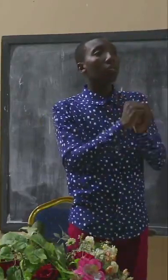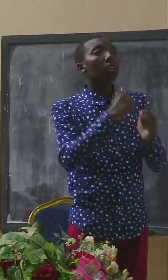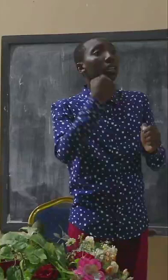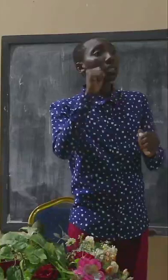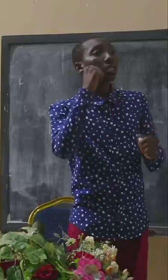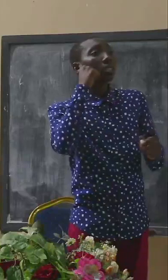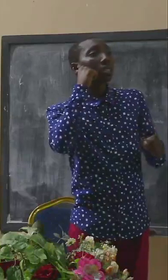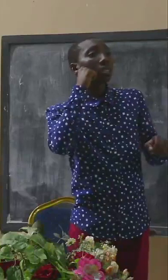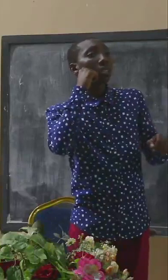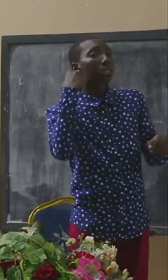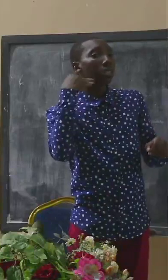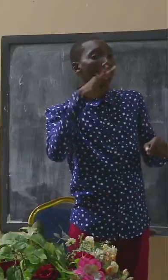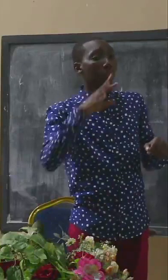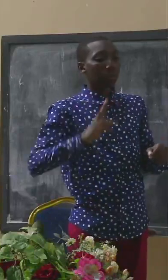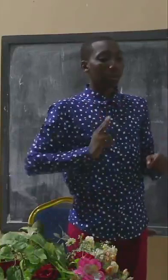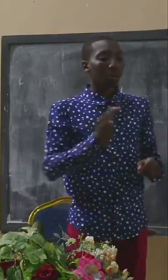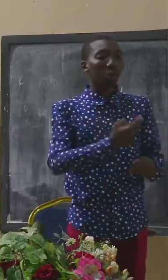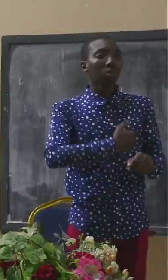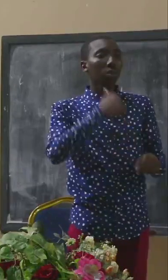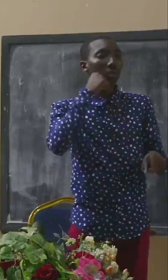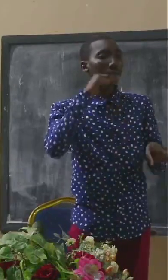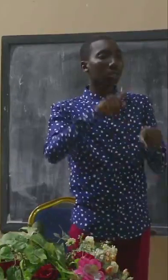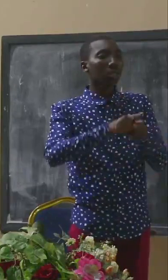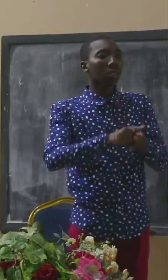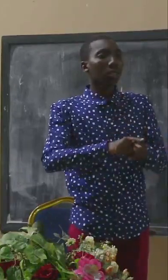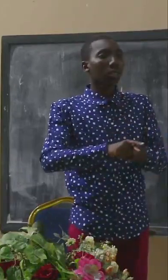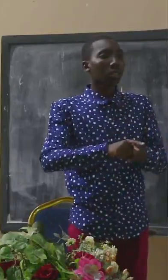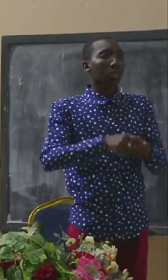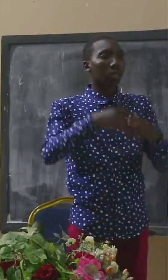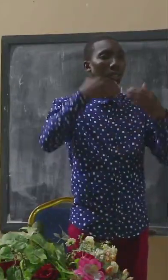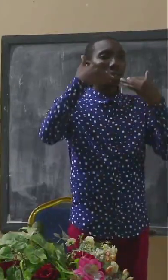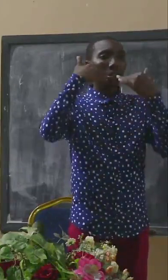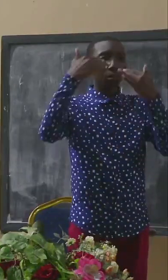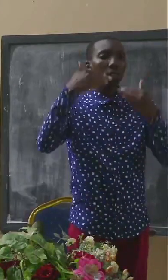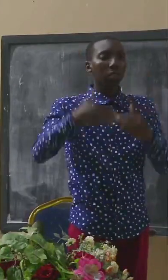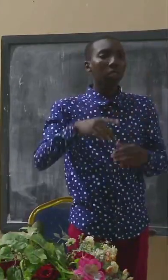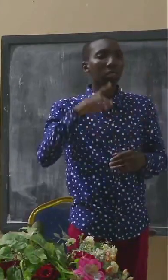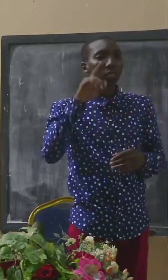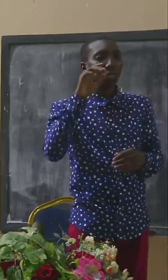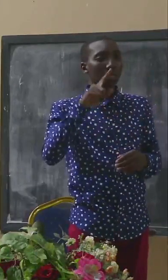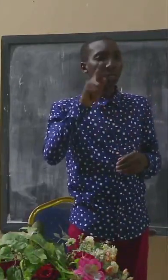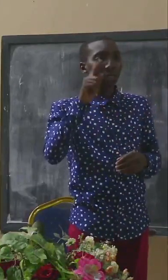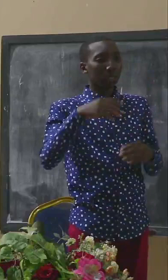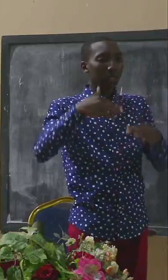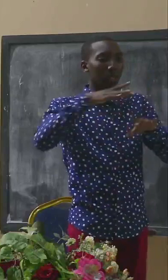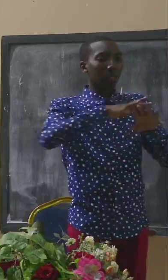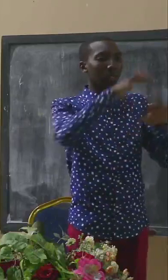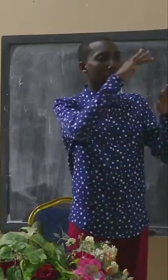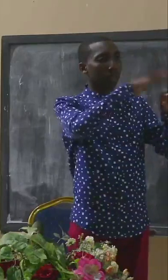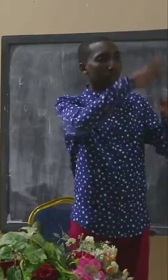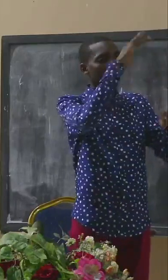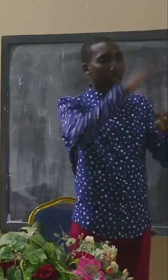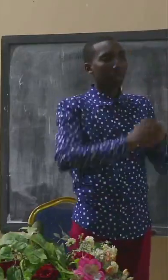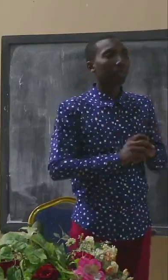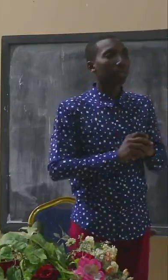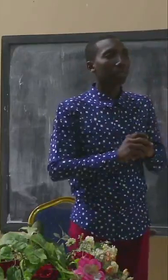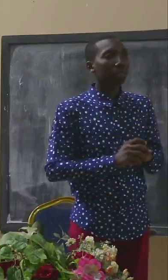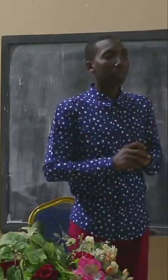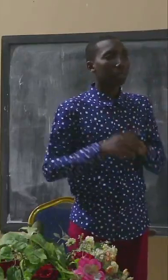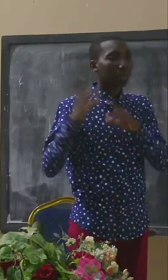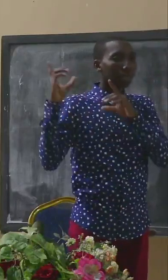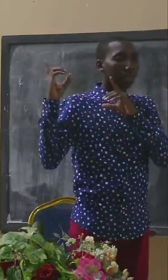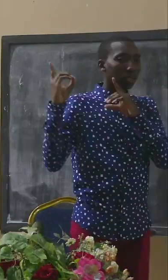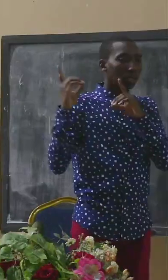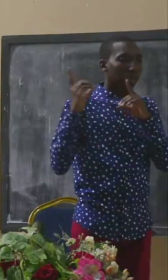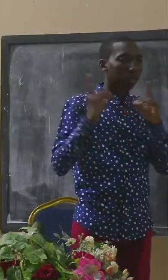dada yetu sa femme. Merci tumusifu. Notre sœur merci tumusifu.